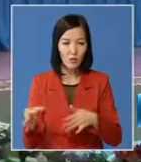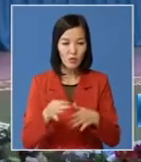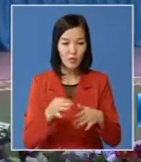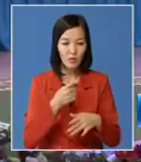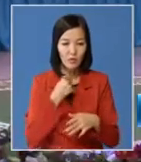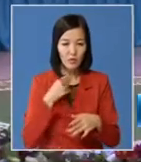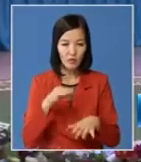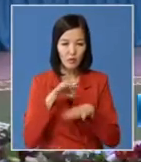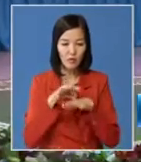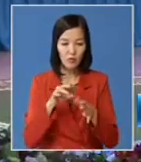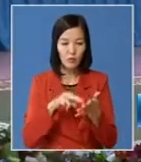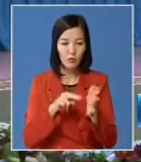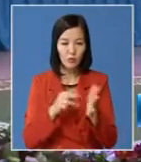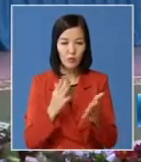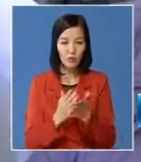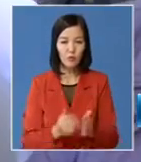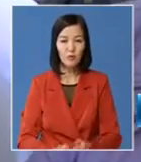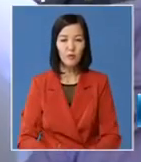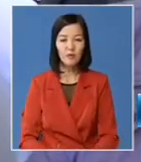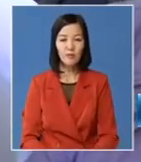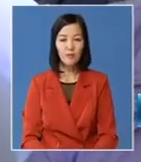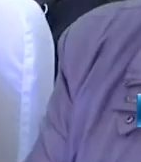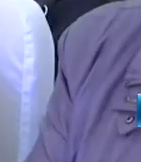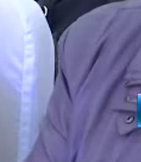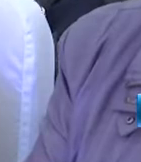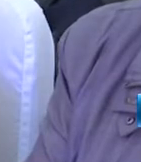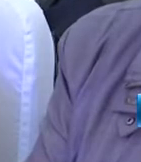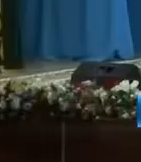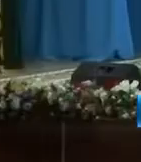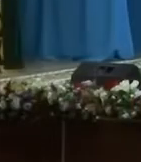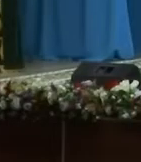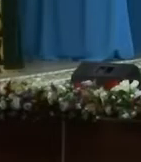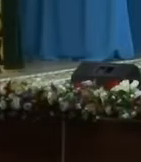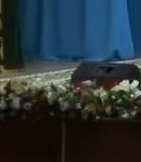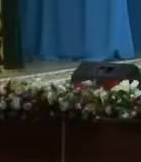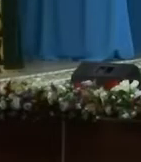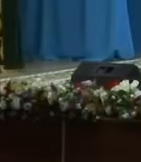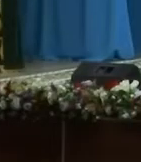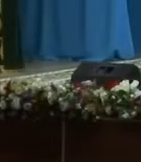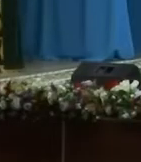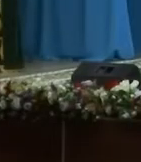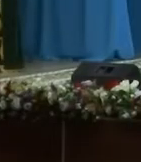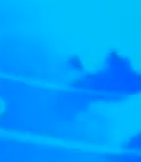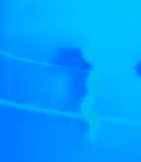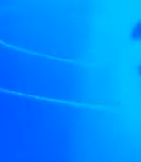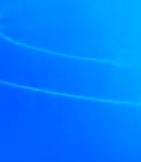орталығында өткізуді жоспарлап отыр. Атамұра Мұратұлы, Ержан Дүйсен, Жетісу арнасы, Алакөл ауданынан.